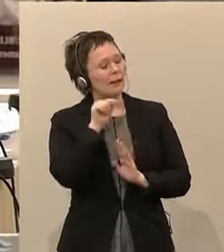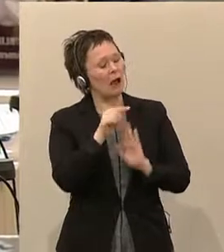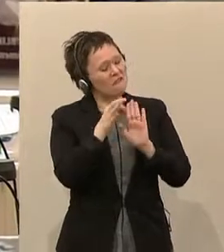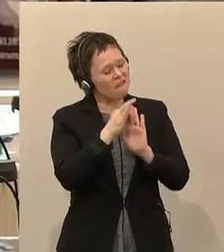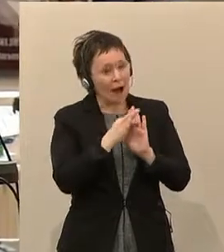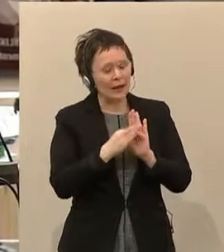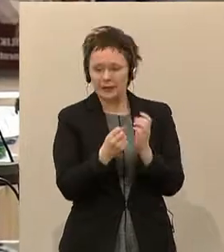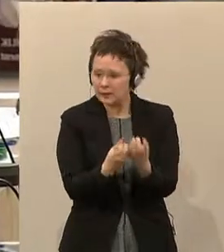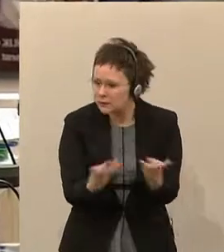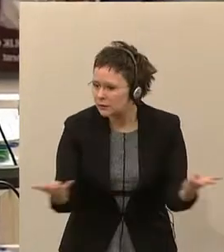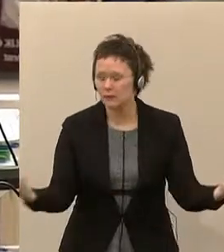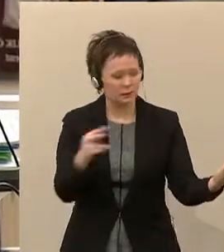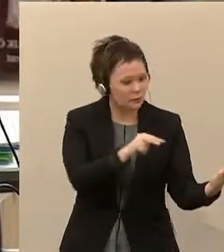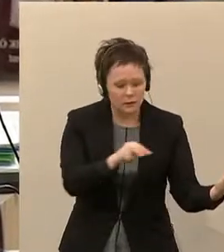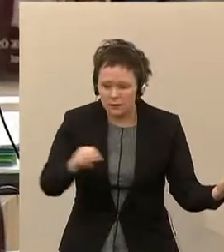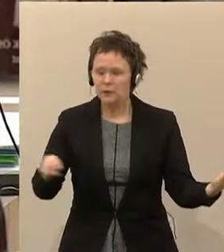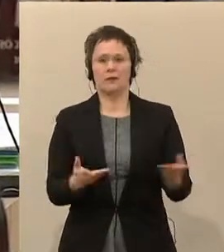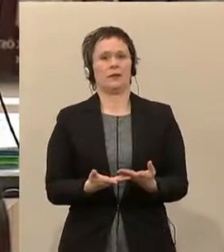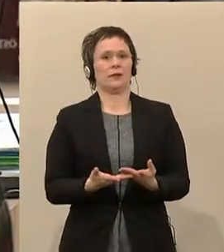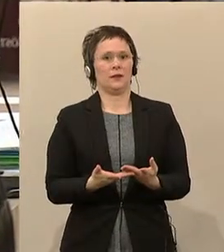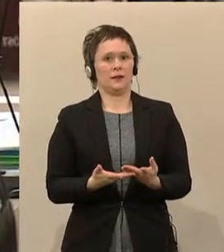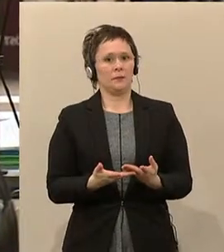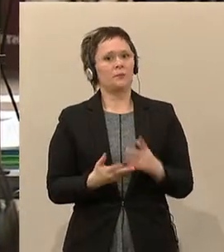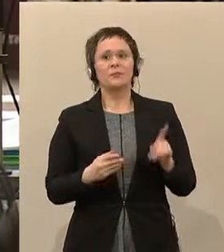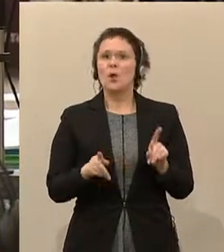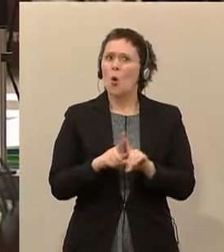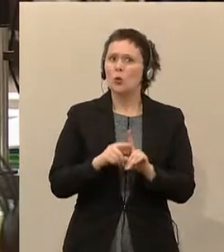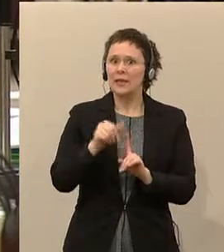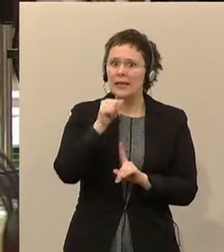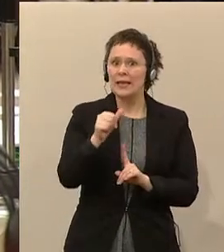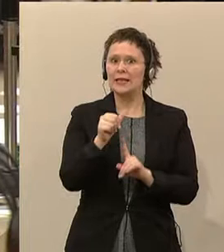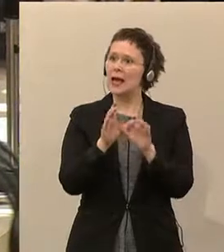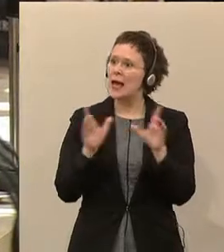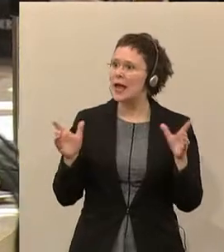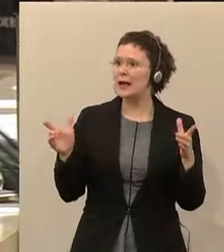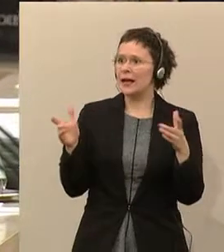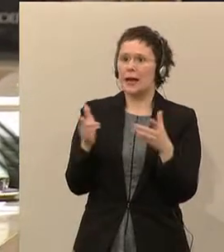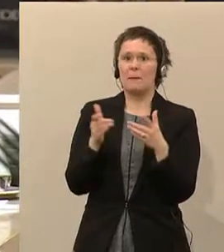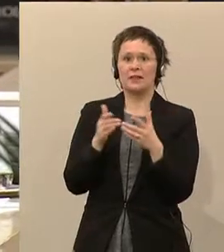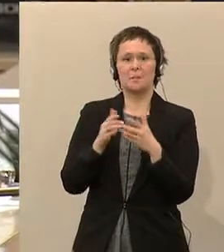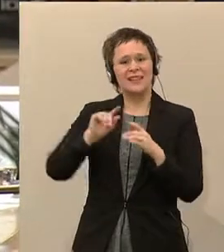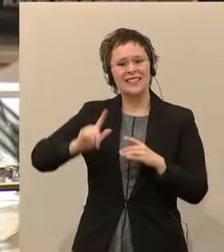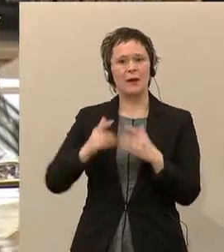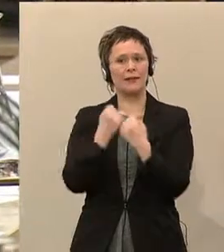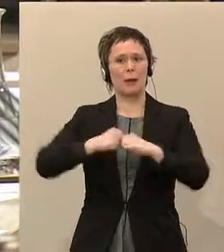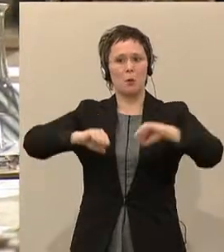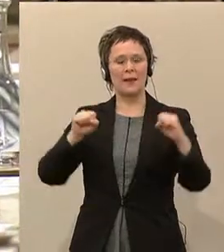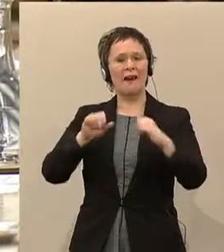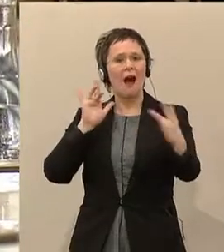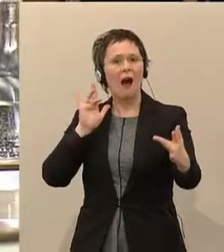auf den Tisch und weichen Sie nicht vom gemeinsamen antifaschistischen Grundkonsens der Zweiten Republik ab.